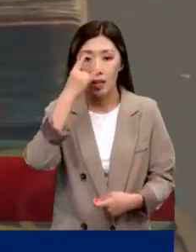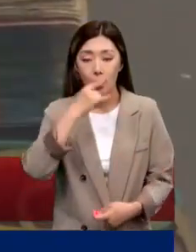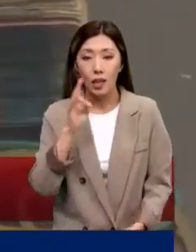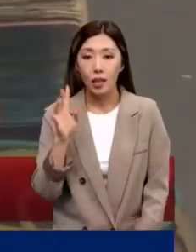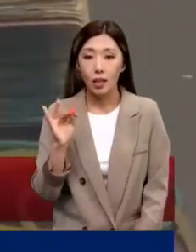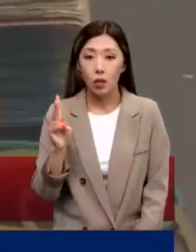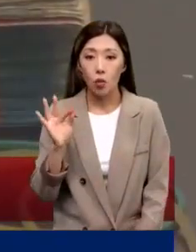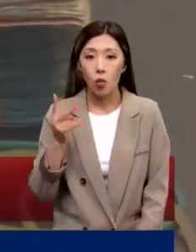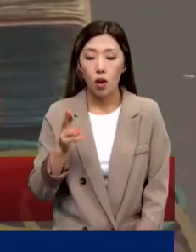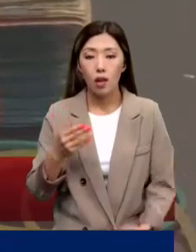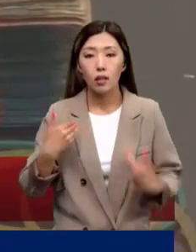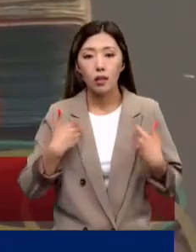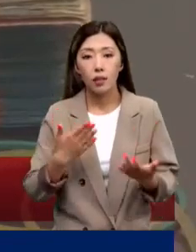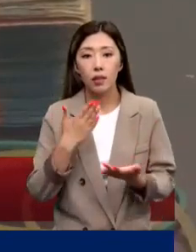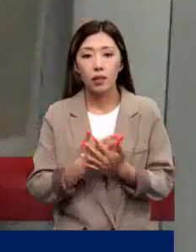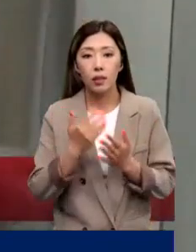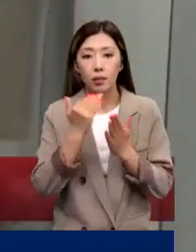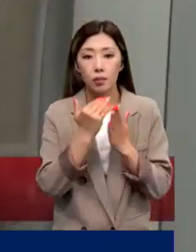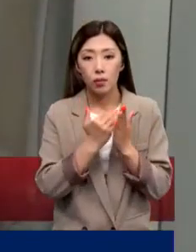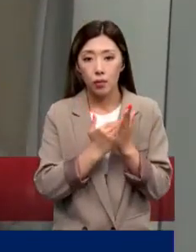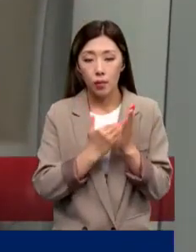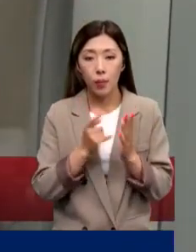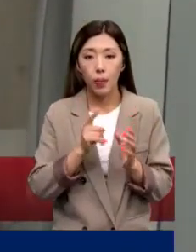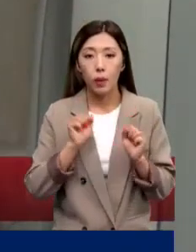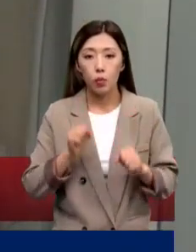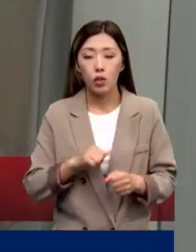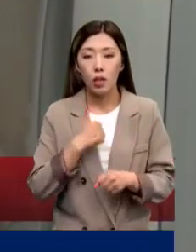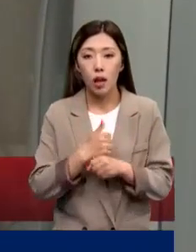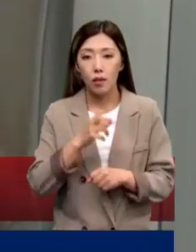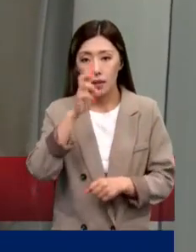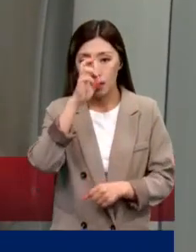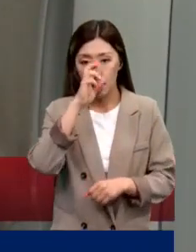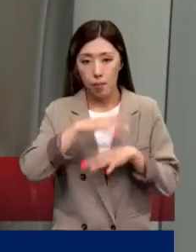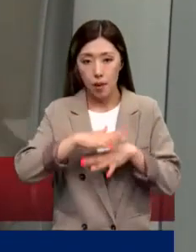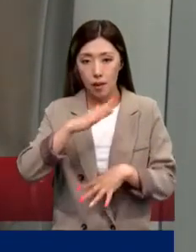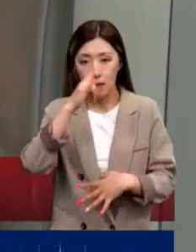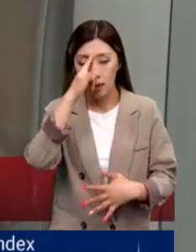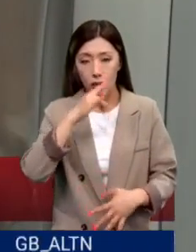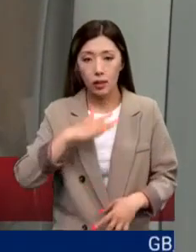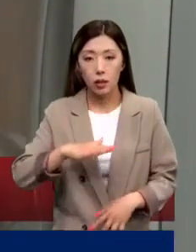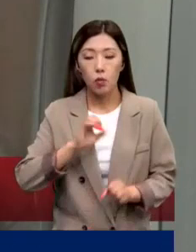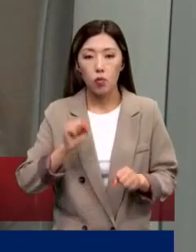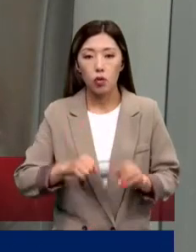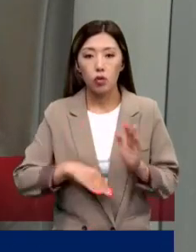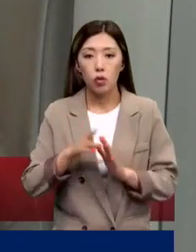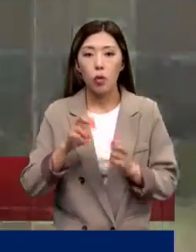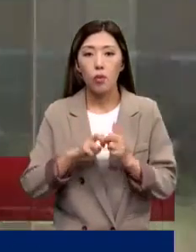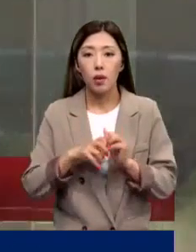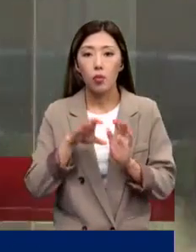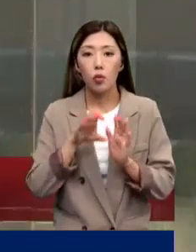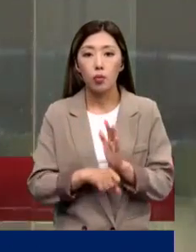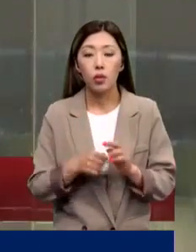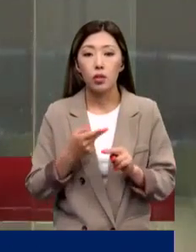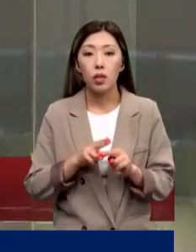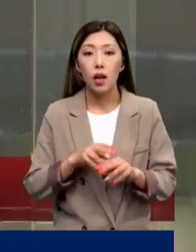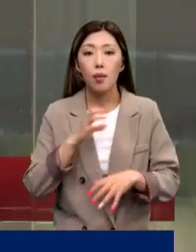Николя Бланше назвал несколько направлений, придерживаясь которых главный банк страны может добиться эффективного решения проблем в стране. Здесь